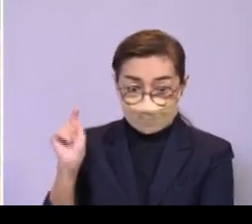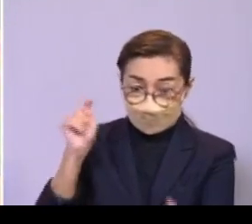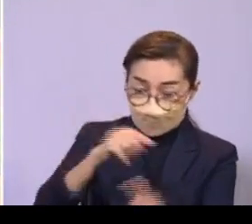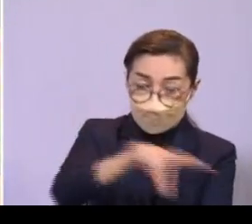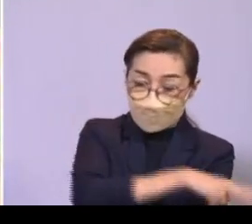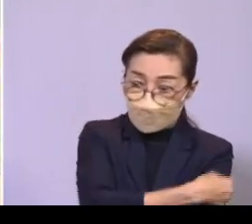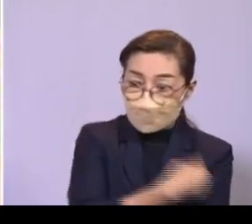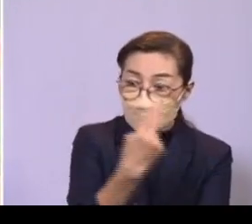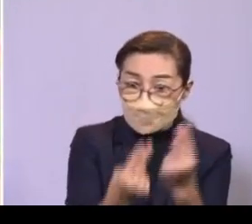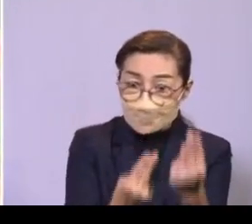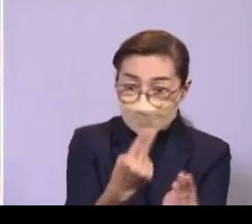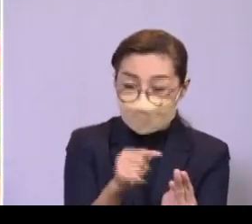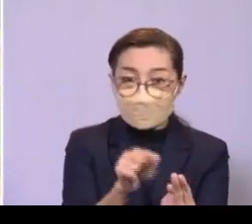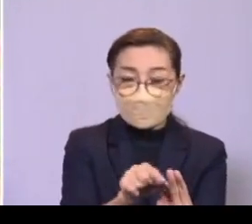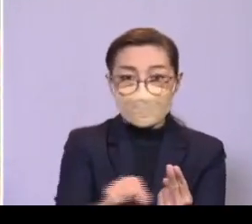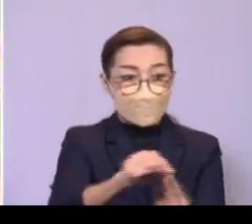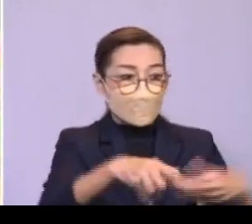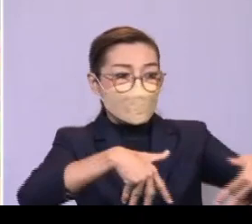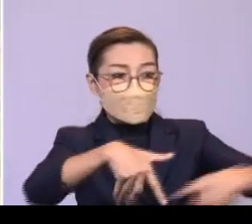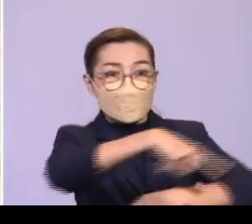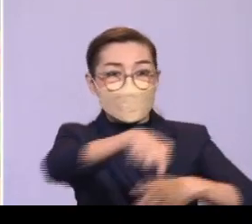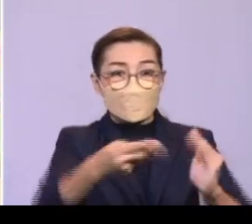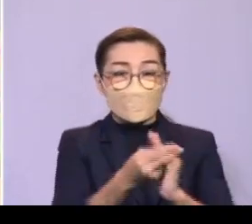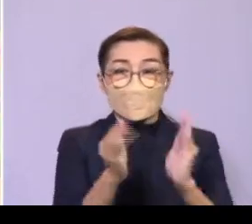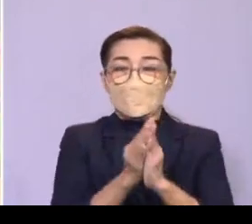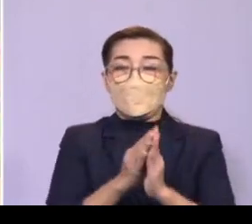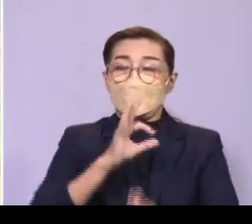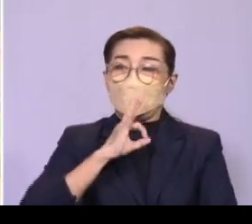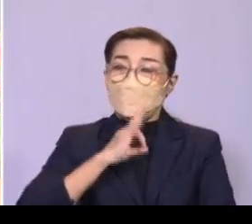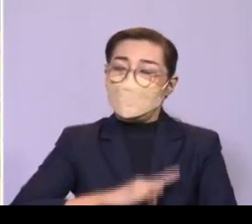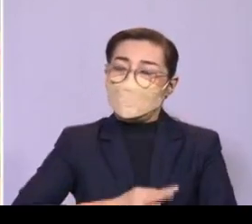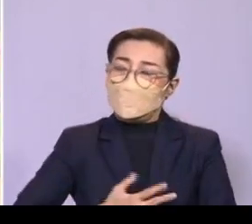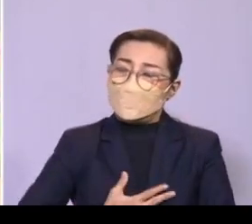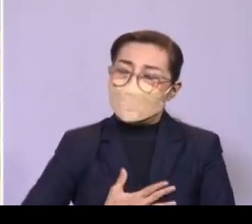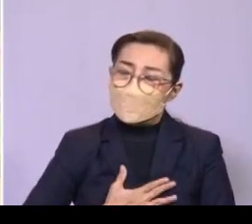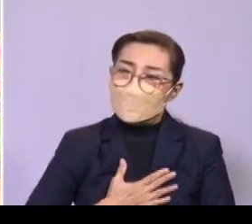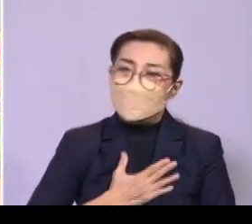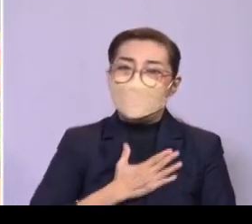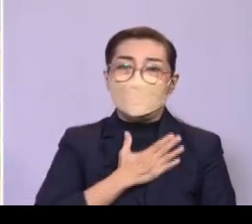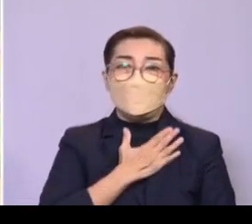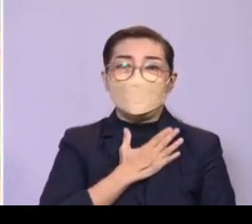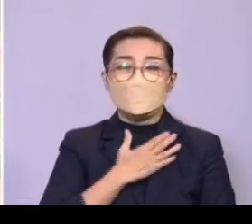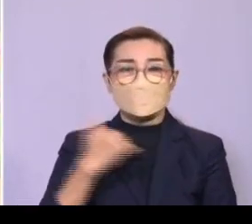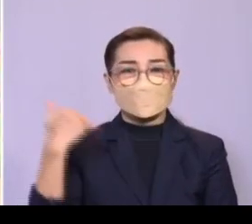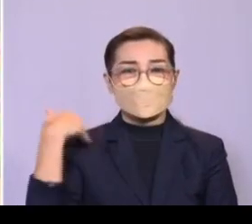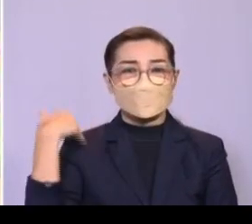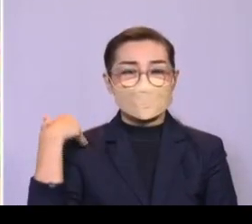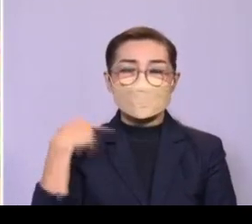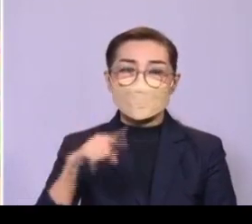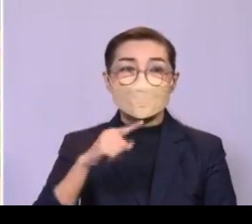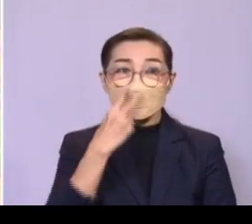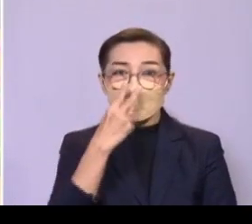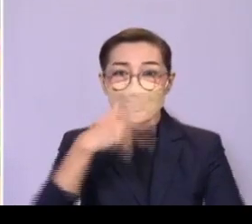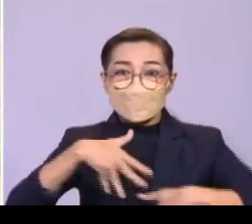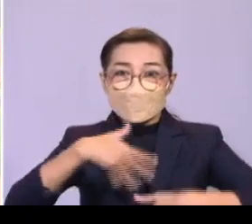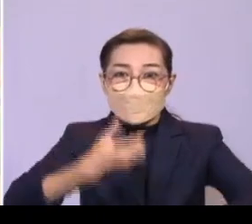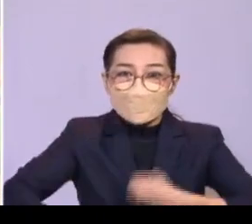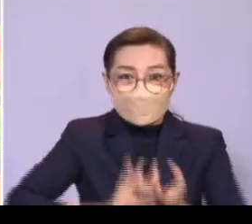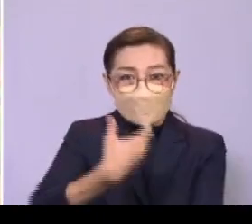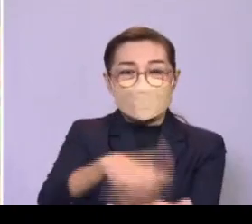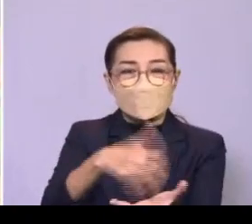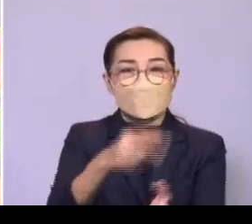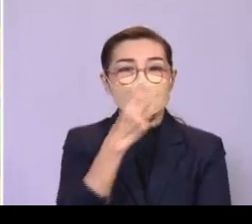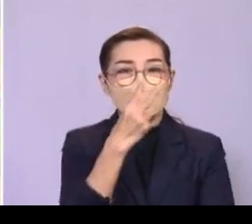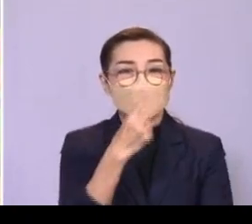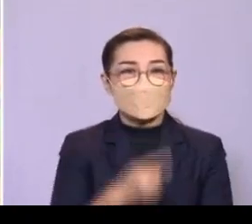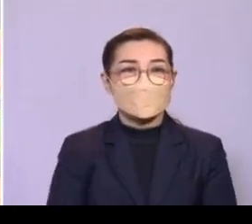งเยี่ยมผู้รับบาดเจ็บชาวหนองบัวลำพูต่างซาบซึ้งในพระมหากรุณาธิคุณของพระองค์ท่านไปฟังเสียงของชาวหนองบัวล